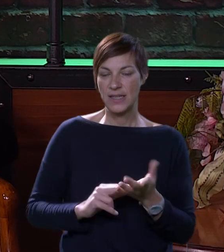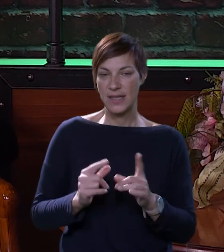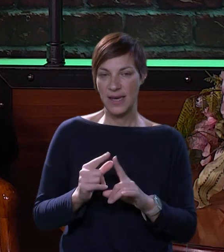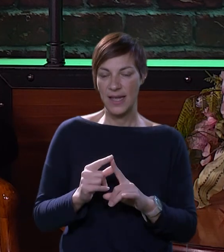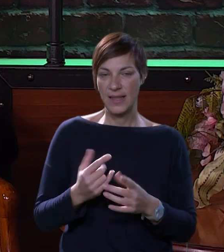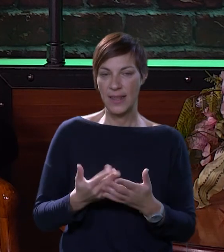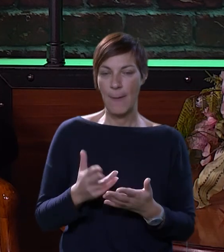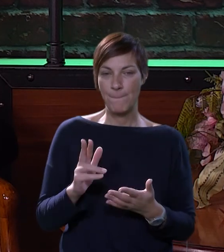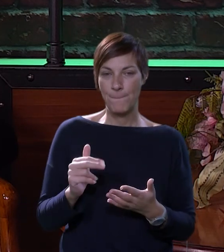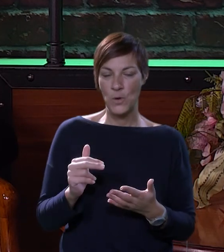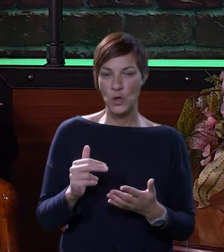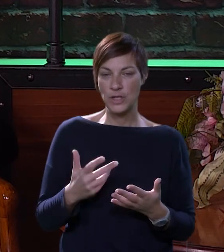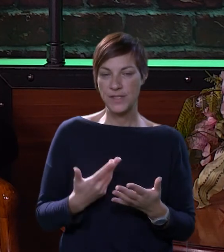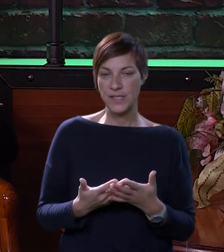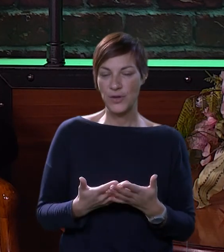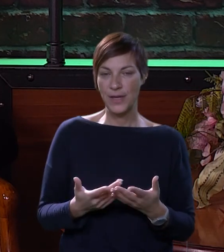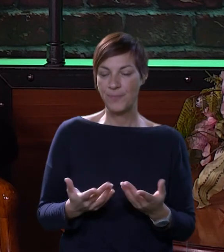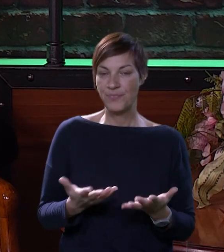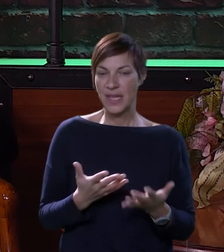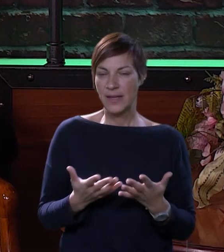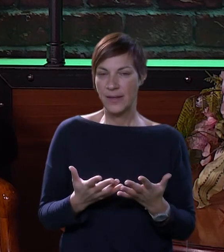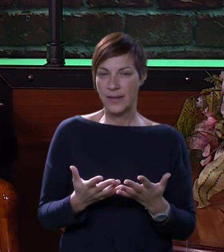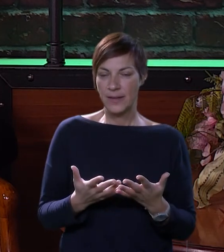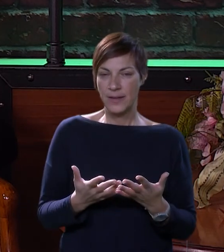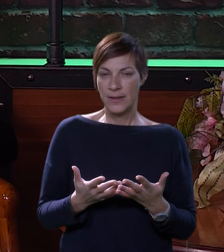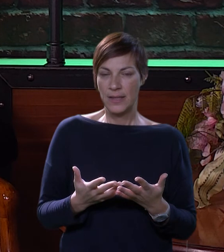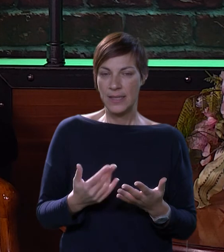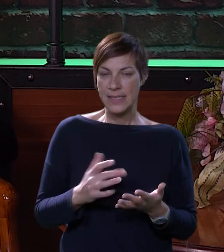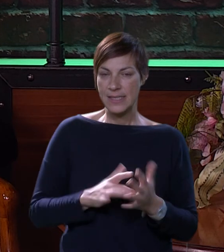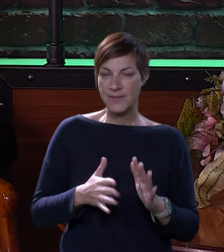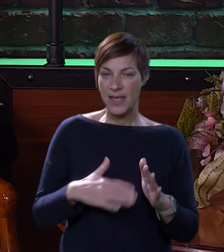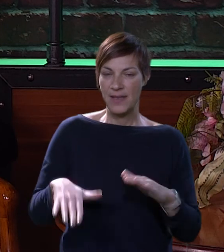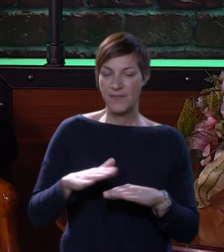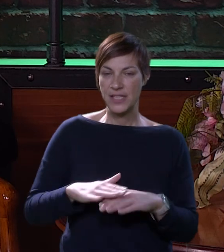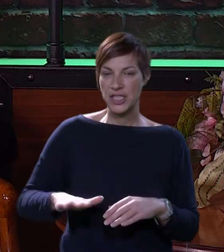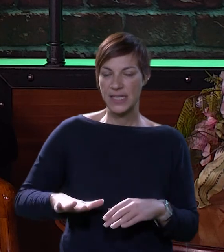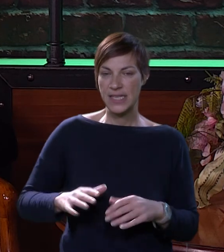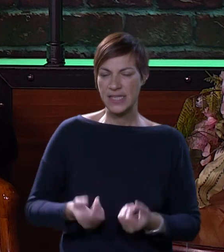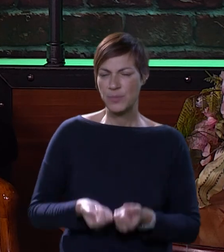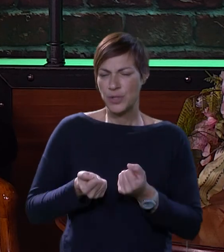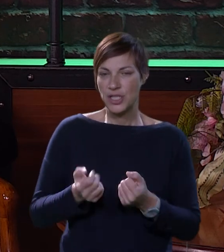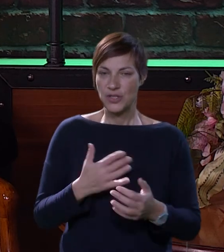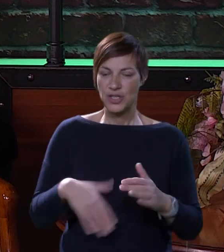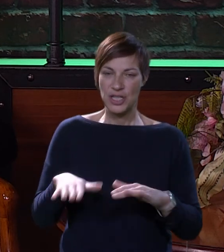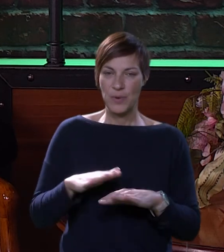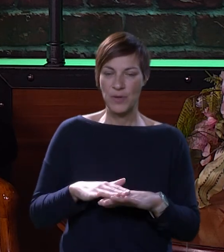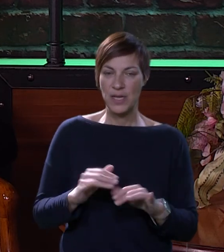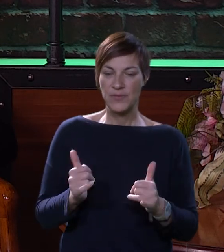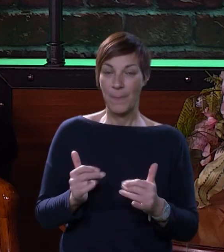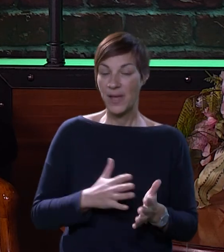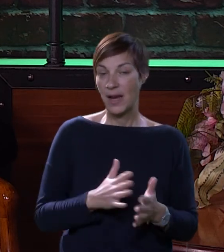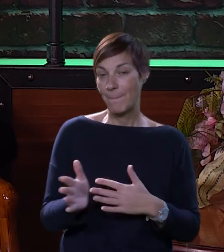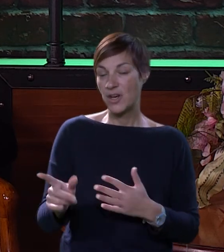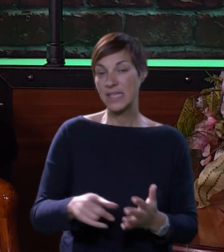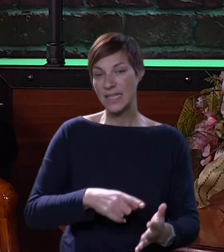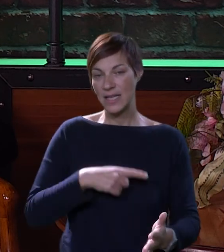da postoji, odnosno identificirano, je sve više djece sa teškoćama u razvoju, bile one